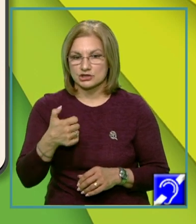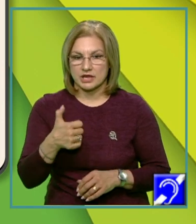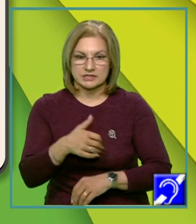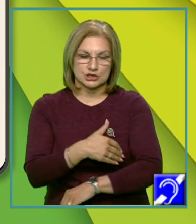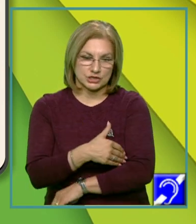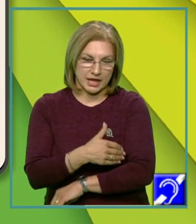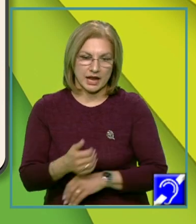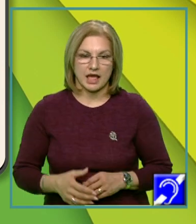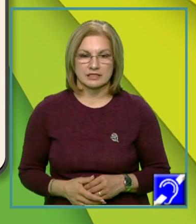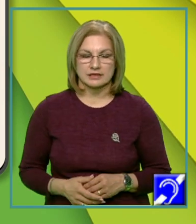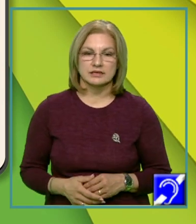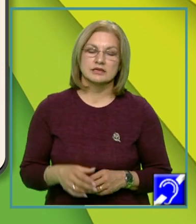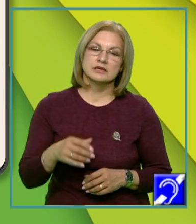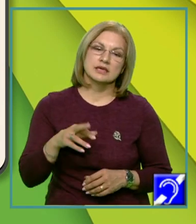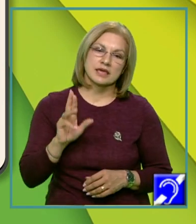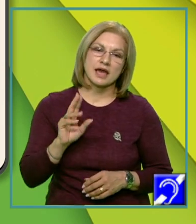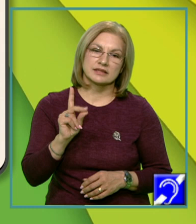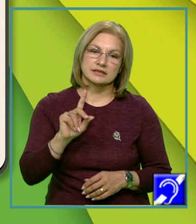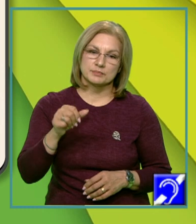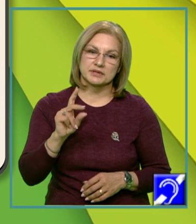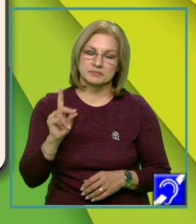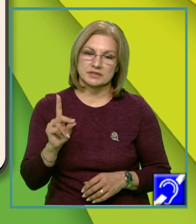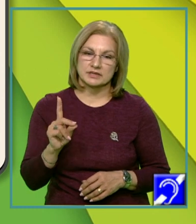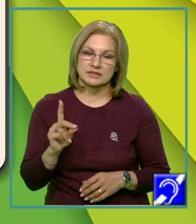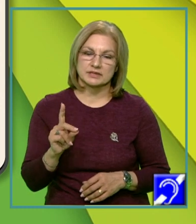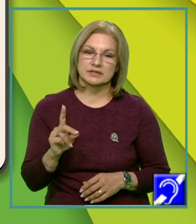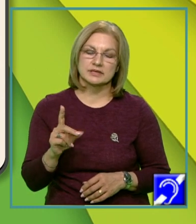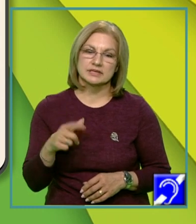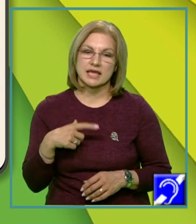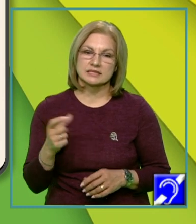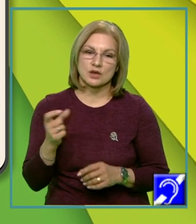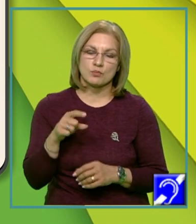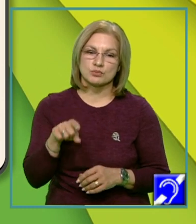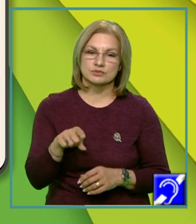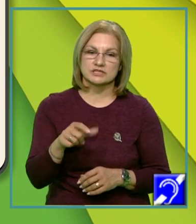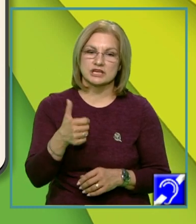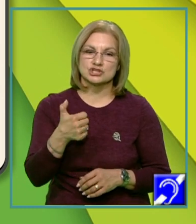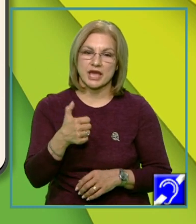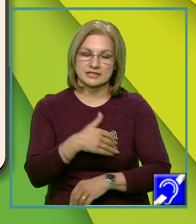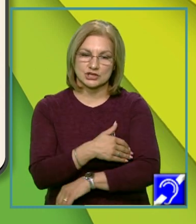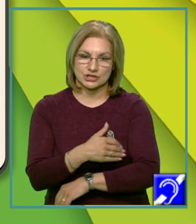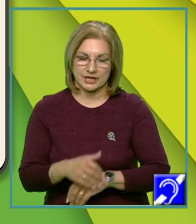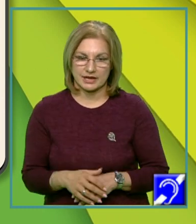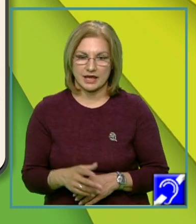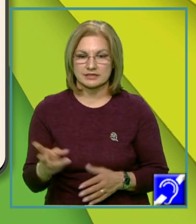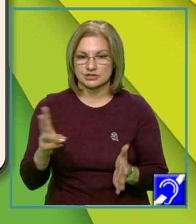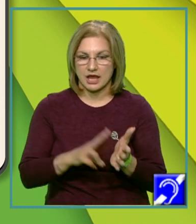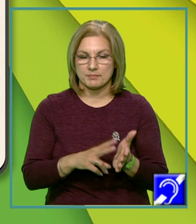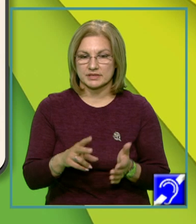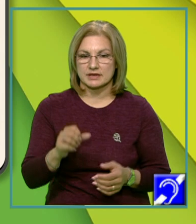grade iar deprinde se opune unghiului de 60 de grade aplicăm